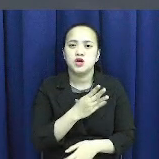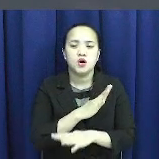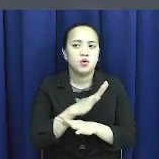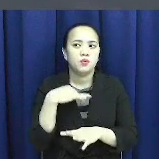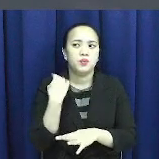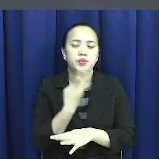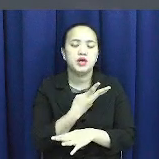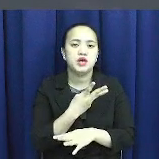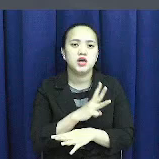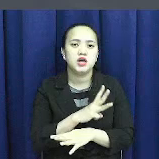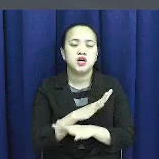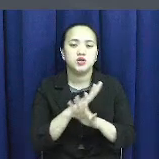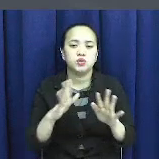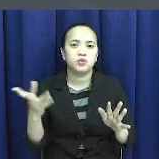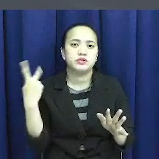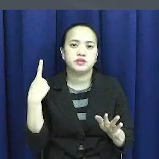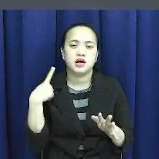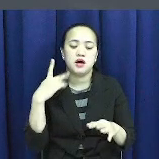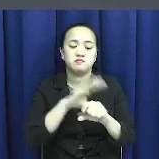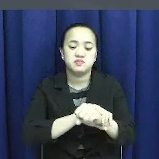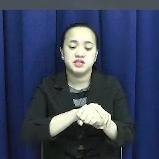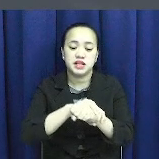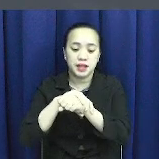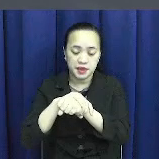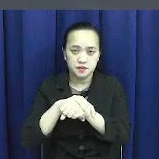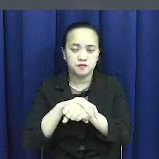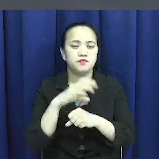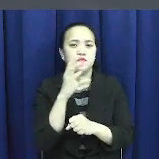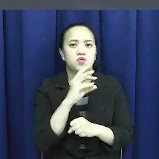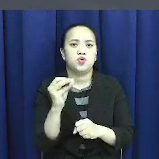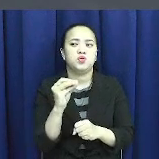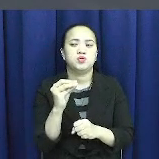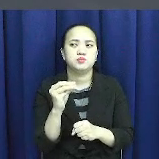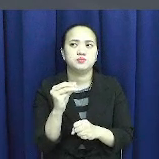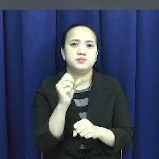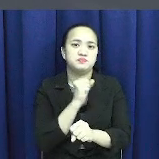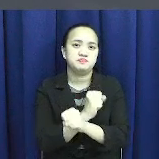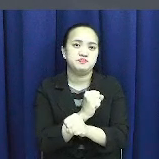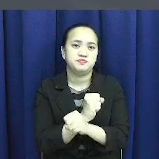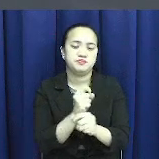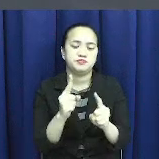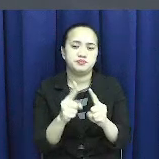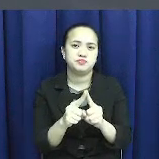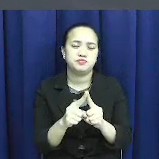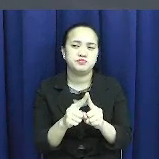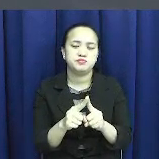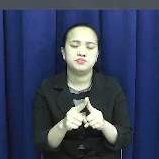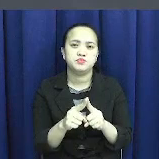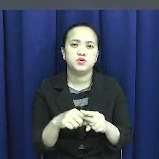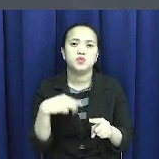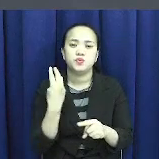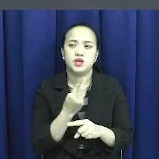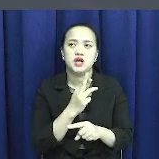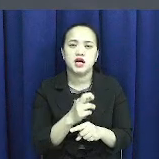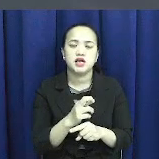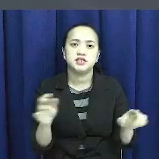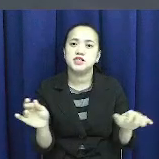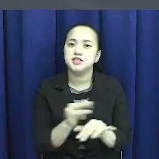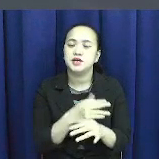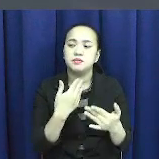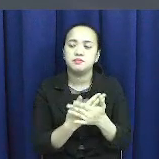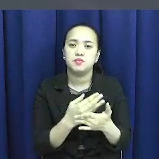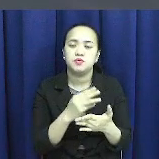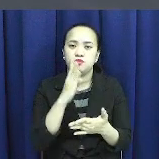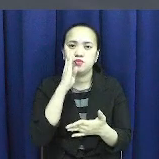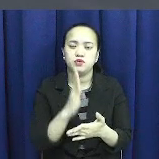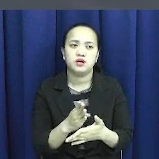free, male or female. Lahat po tayo sa harapan ng Diyos ay pare-pares po tayo, pantay-pantay po tayo. Okay?